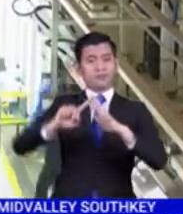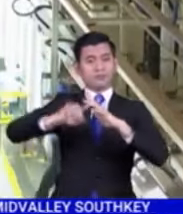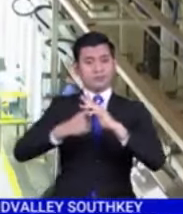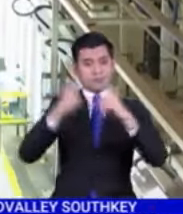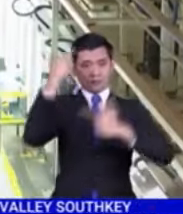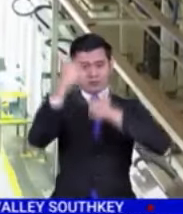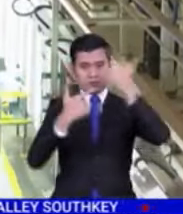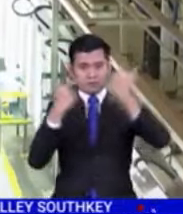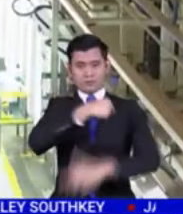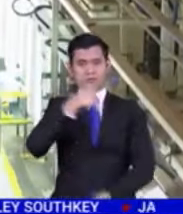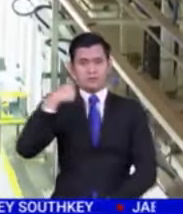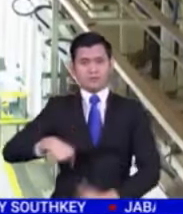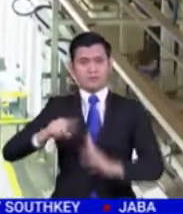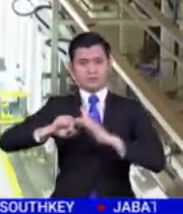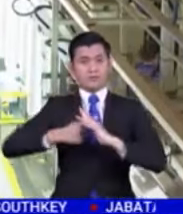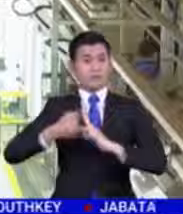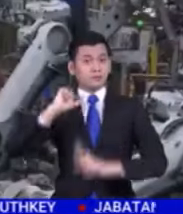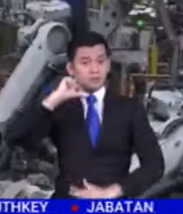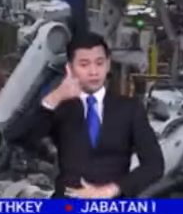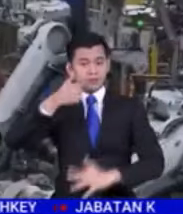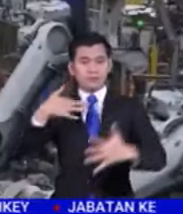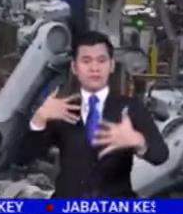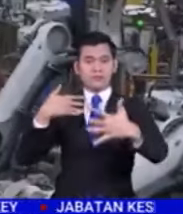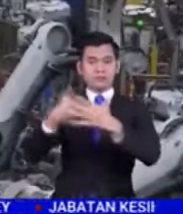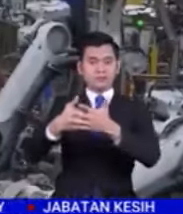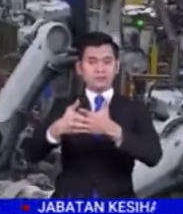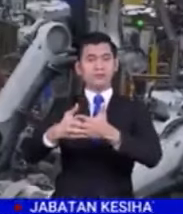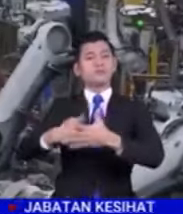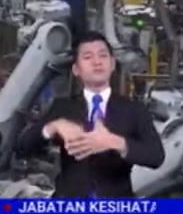China bermula iso hingga satu April